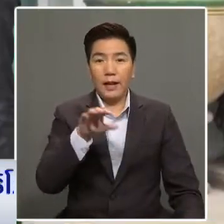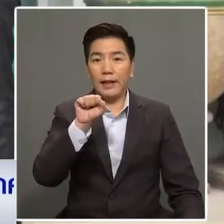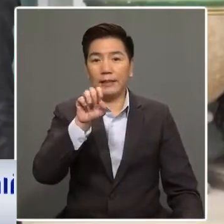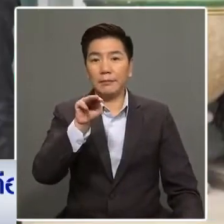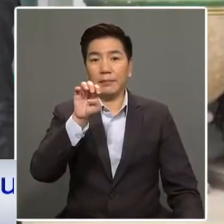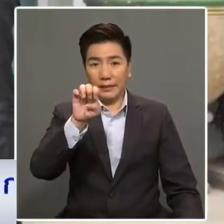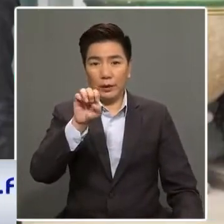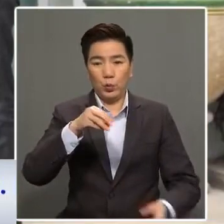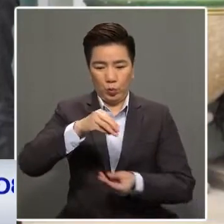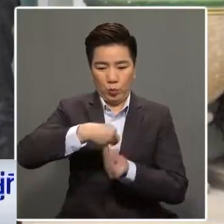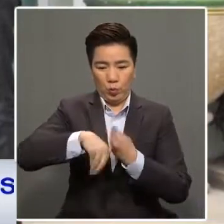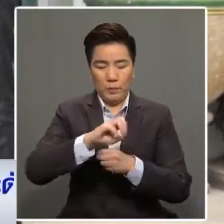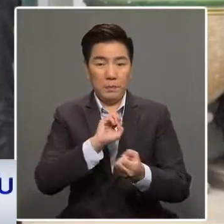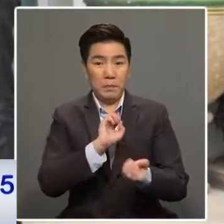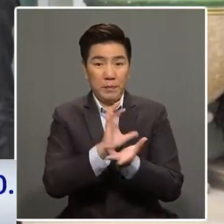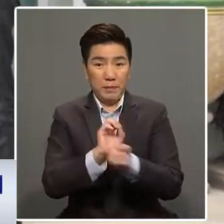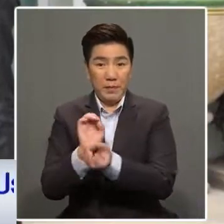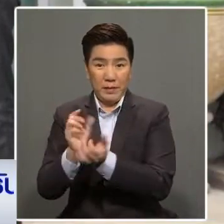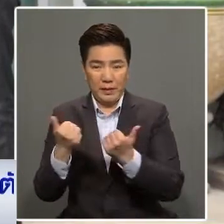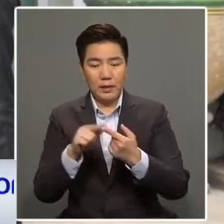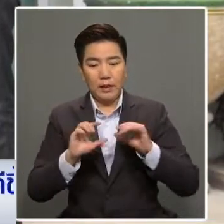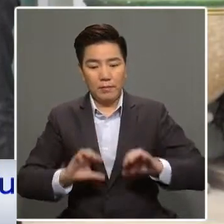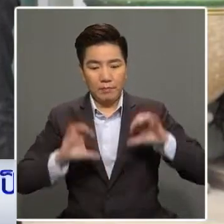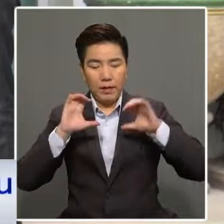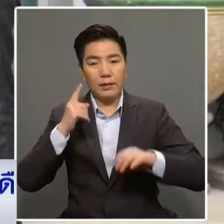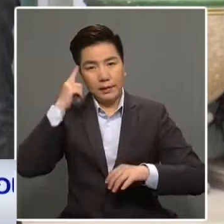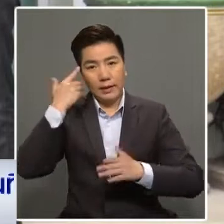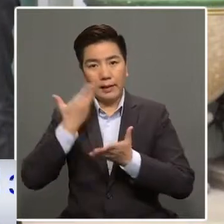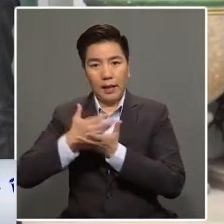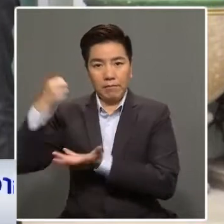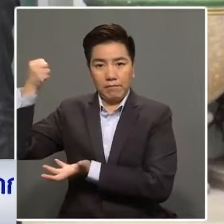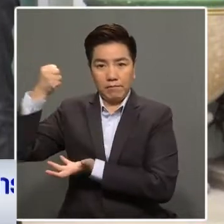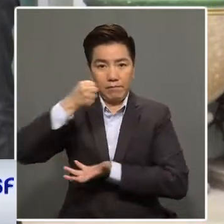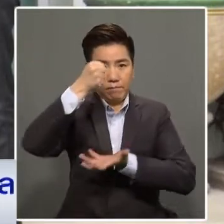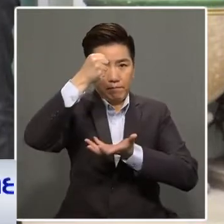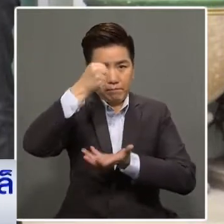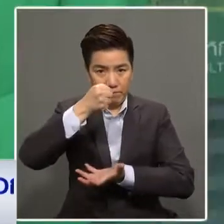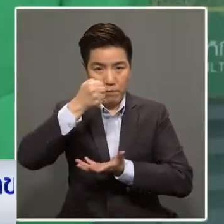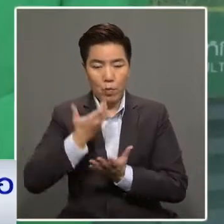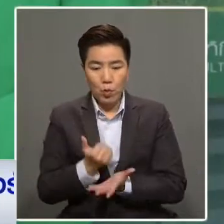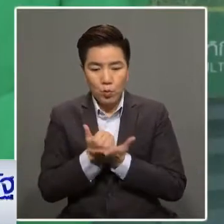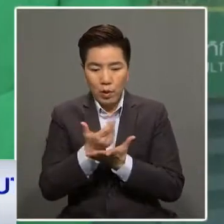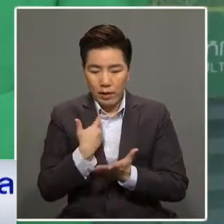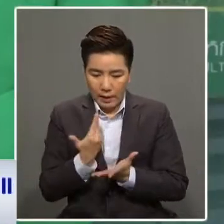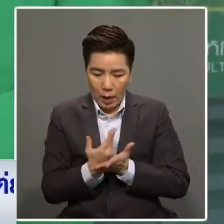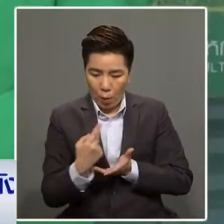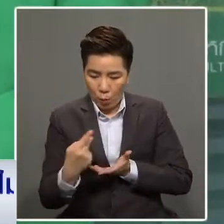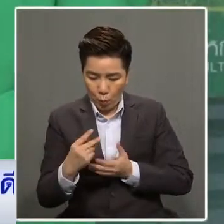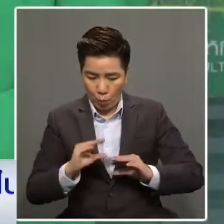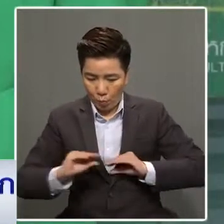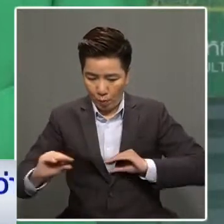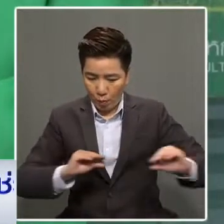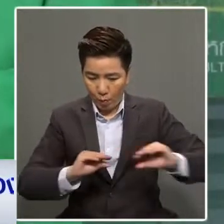SME ธุรกิจที่มีผลกระทบพวกนี้ก็ทางรัฐบาลก็ให้เงินส่วนหนึ่งมาช่วยเหลือเพื่อให้ธุรกิจสาม